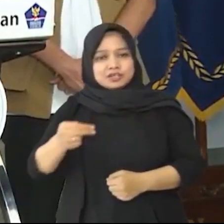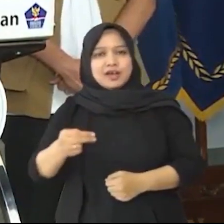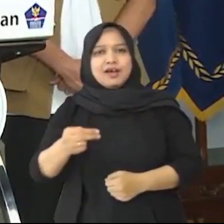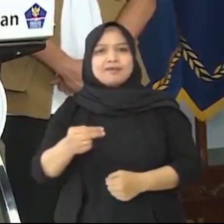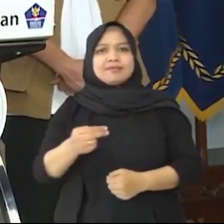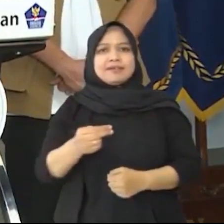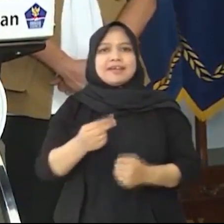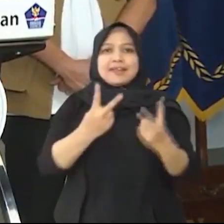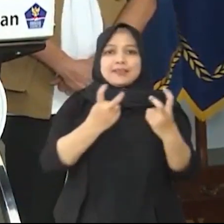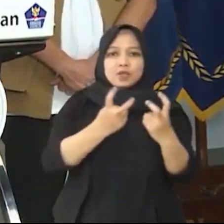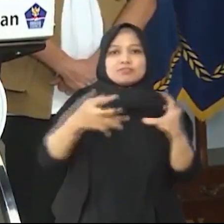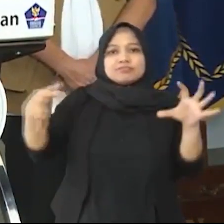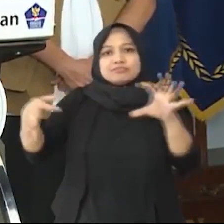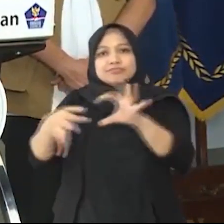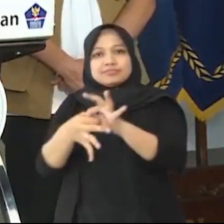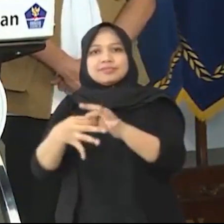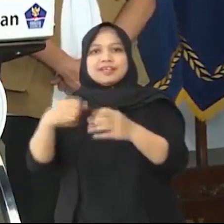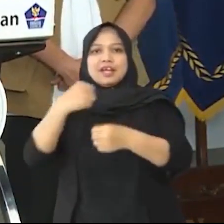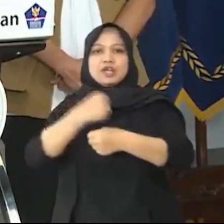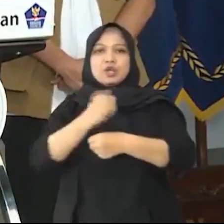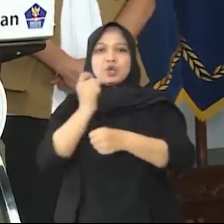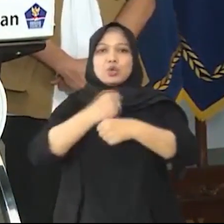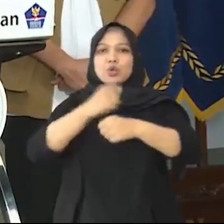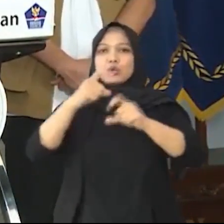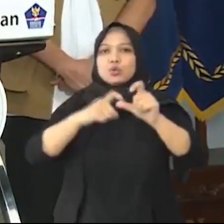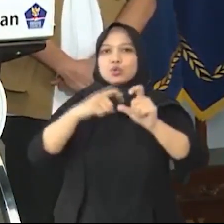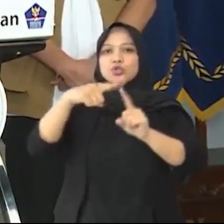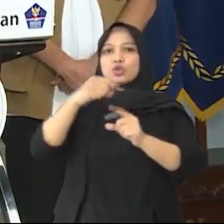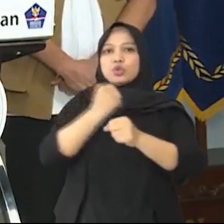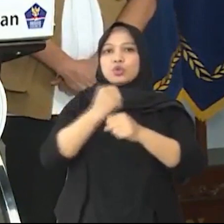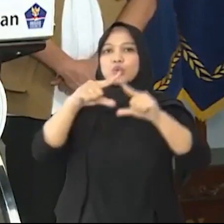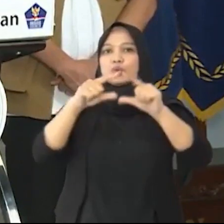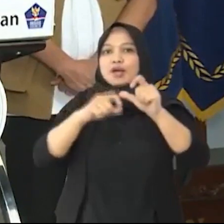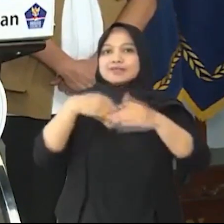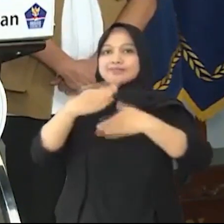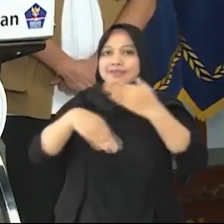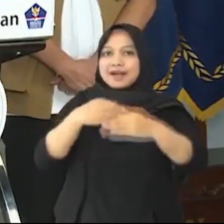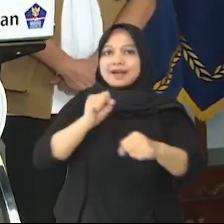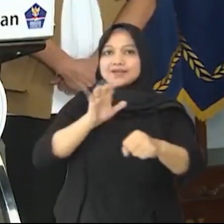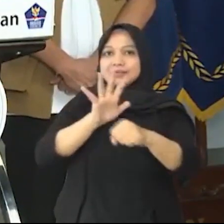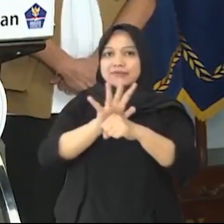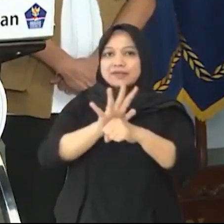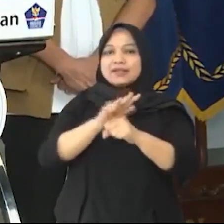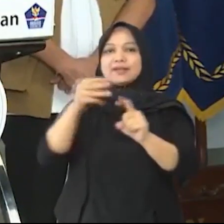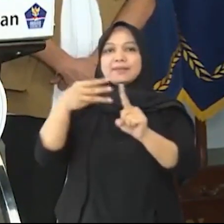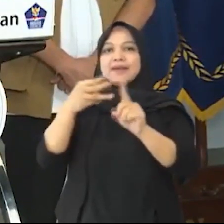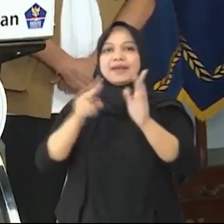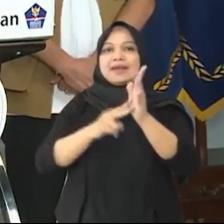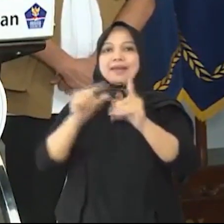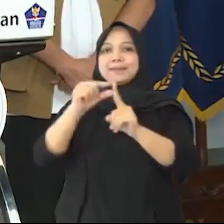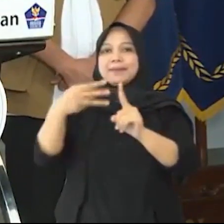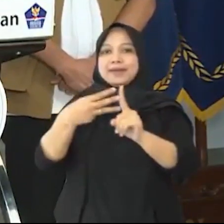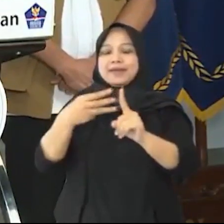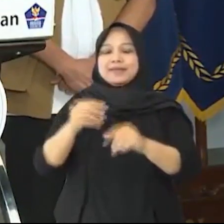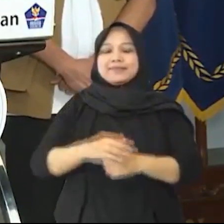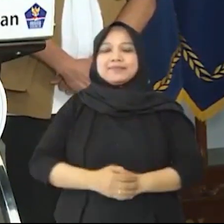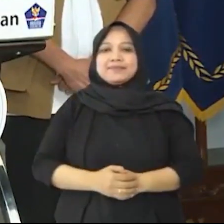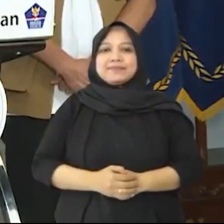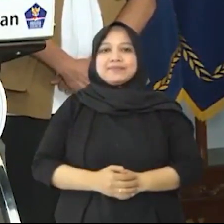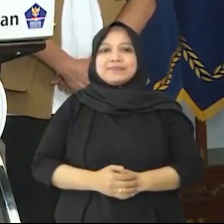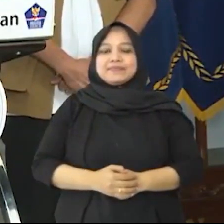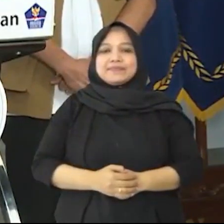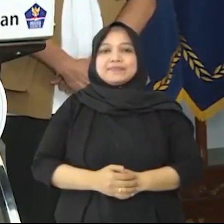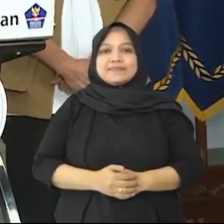dengan gugus tugas penanganan percepatan penanganan konflik nine ten dan BNPB Kami harapkan